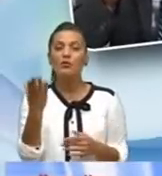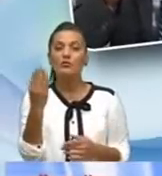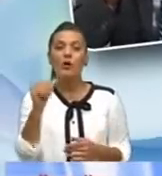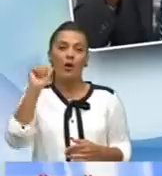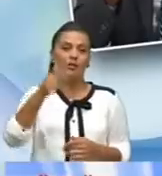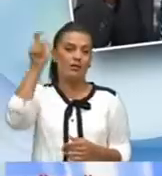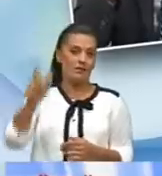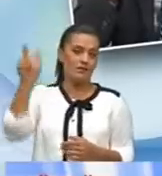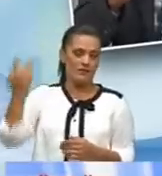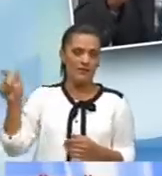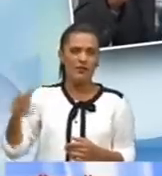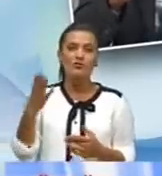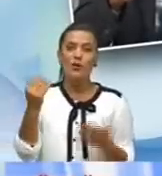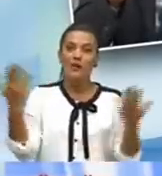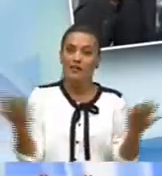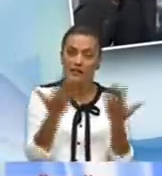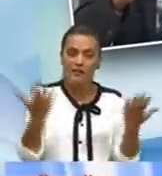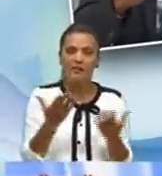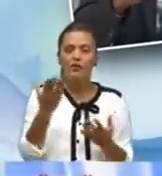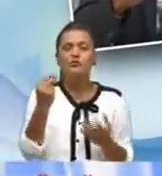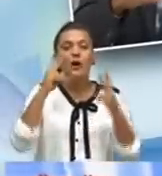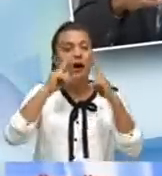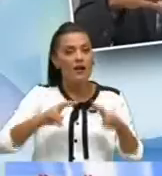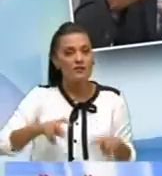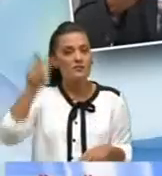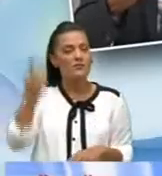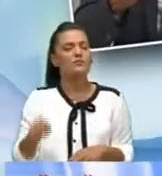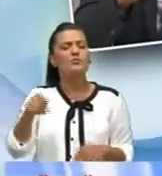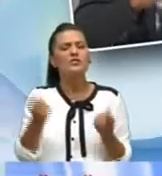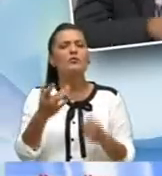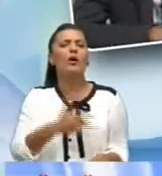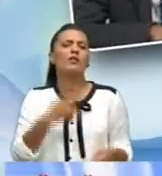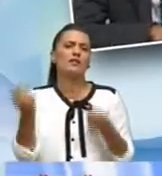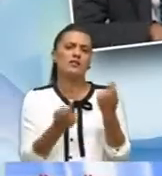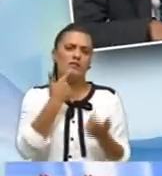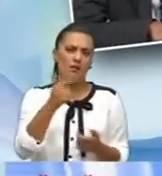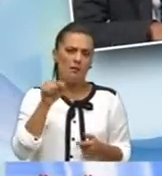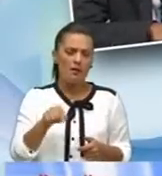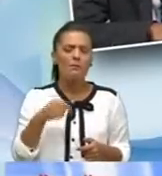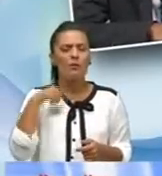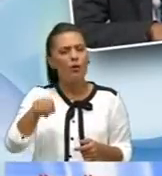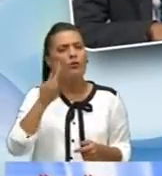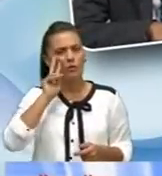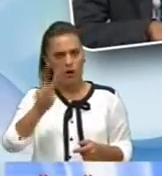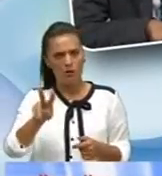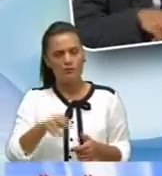etkili, hı-hı, çok ilgili ve çok araştırmacı. Bu iş gönül işi. Onu gördüm